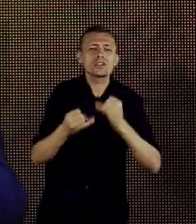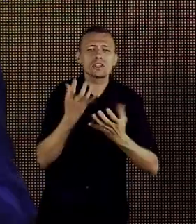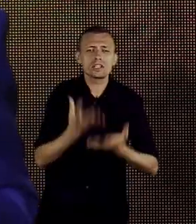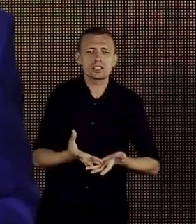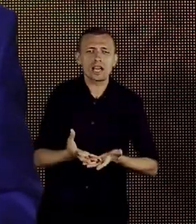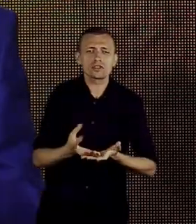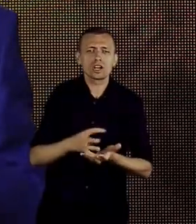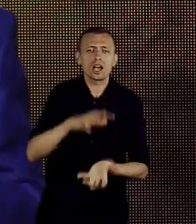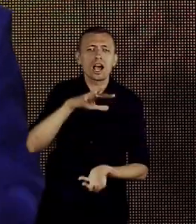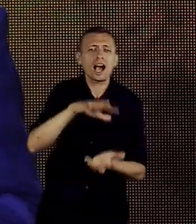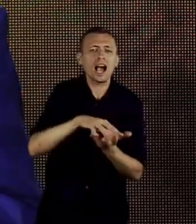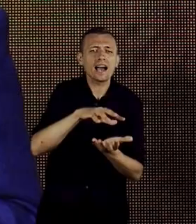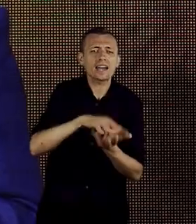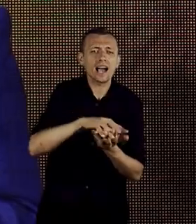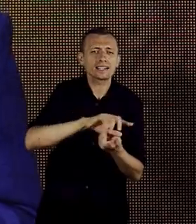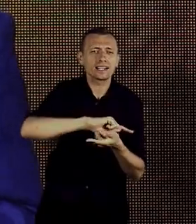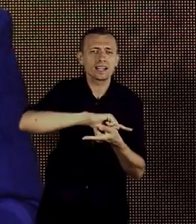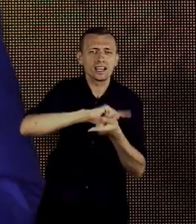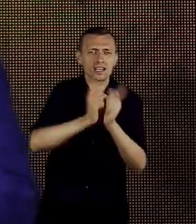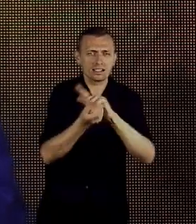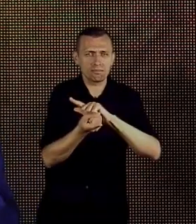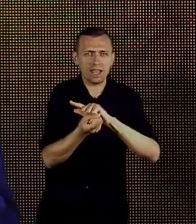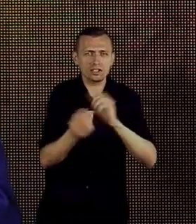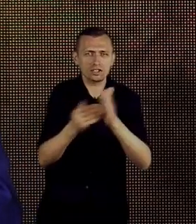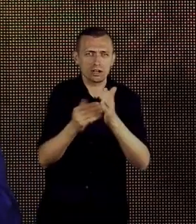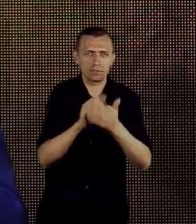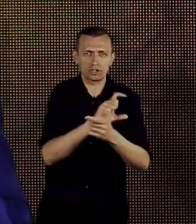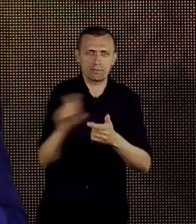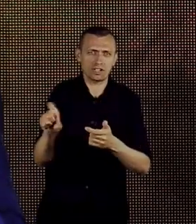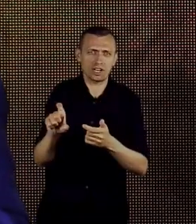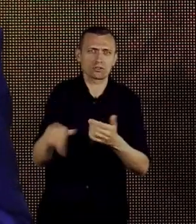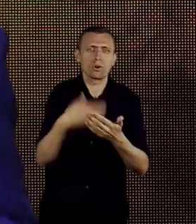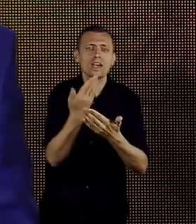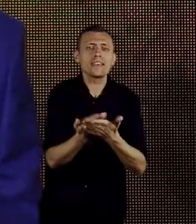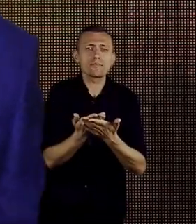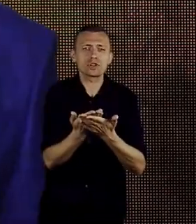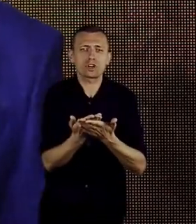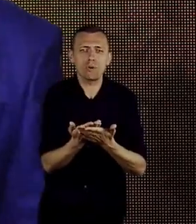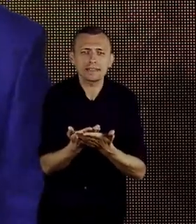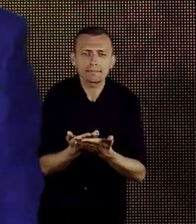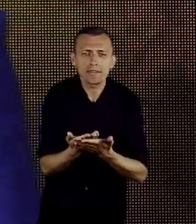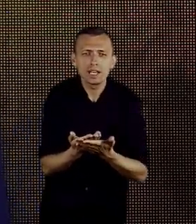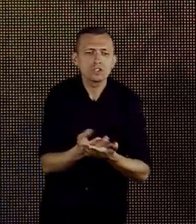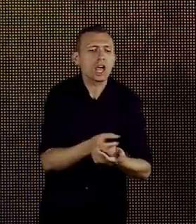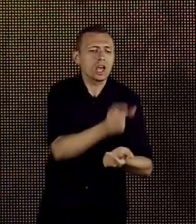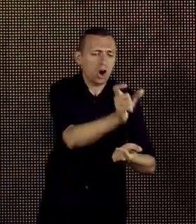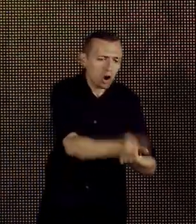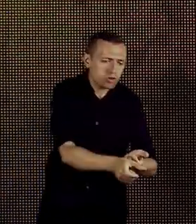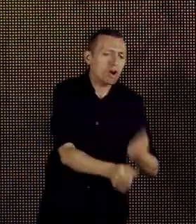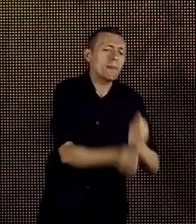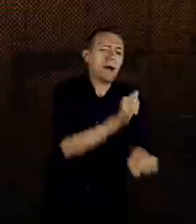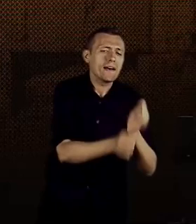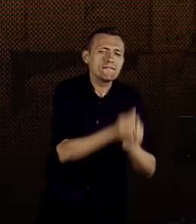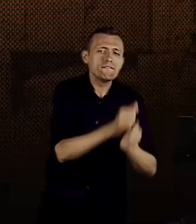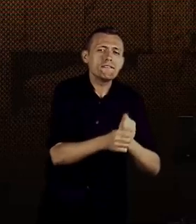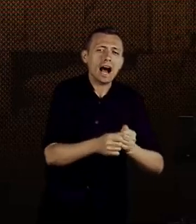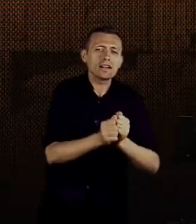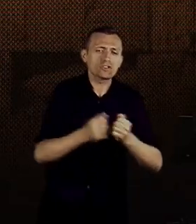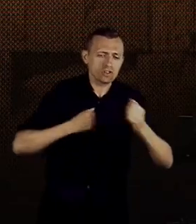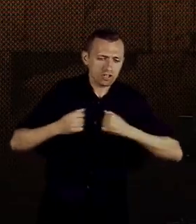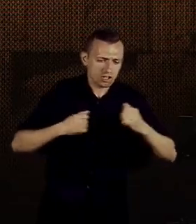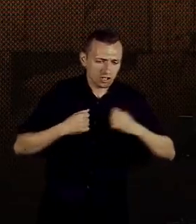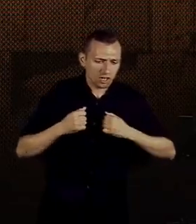walczę z gniewem. Dlaczego to trwa tak długo? Walczę z chęcią plotkowania. Dlaczego to trwa tak długo? Zmagam się z